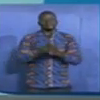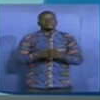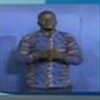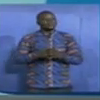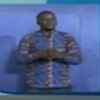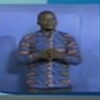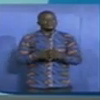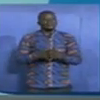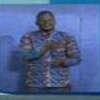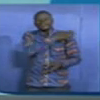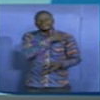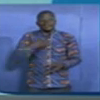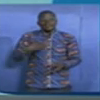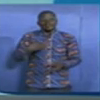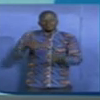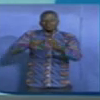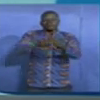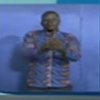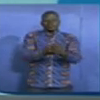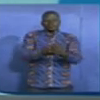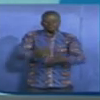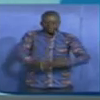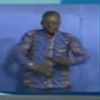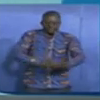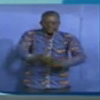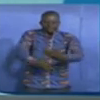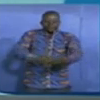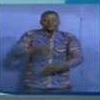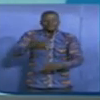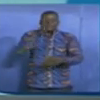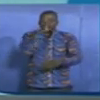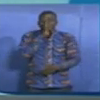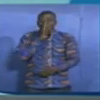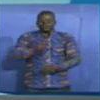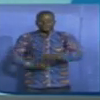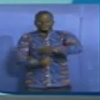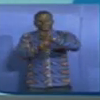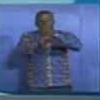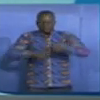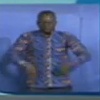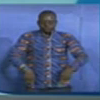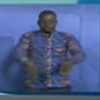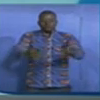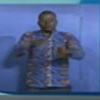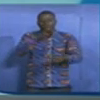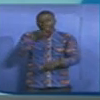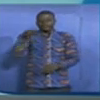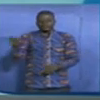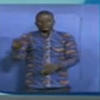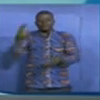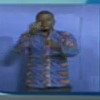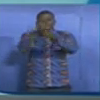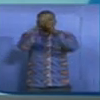Et l'on déroule le tapis rouge aux acteurs de la sécurité routière au Burkina Faso. Prix d'honneur,